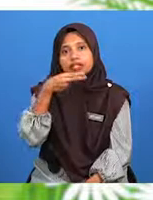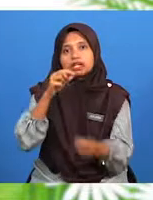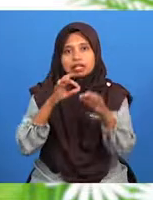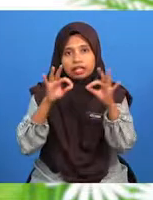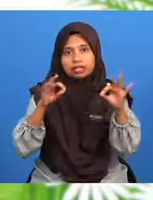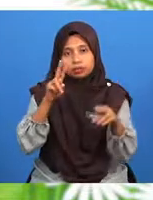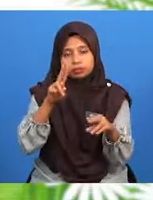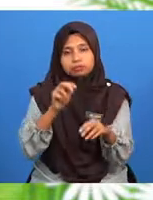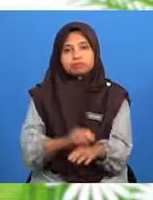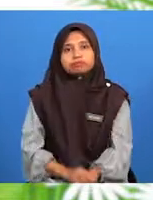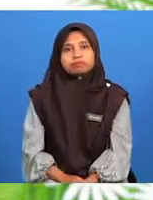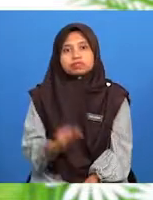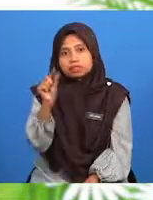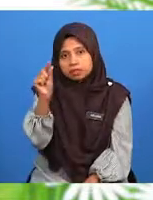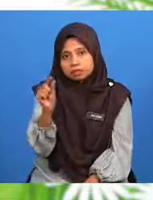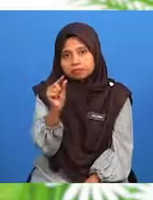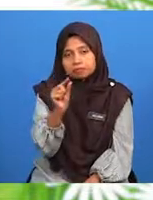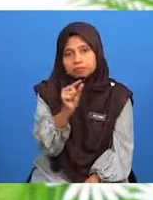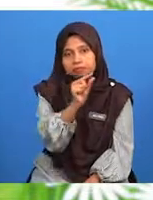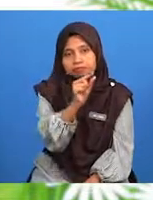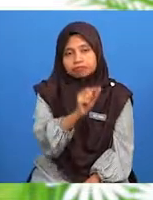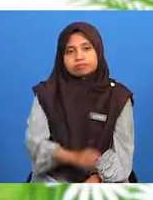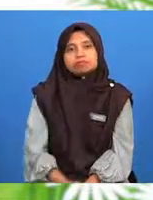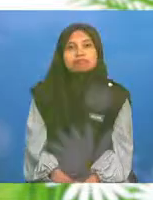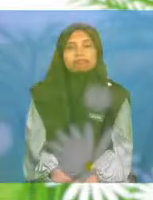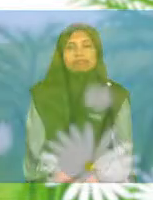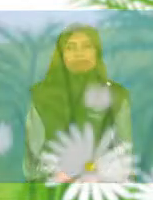A'udzu billahi minasyaitonir rajim.